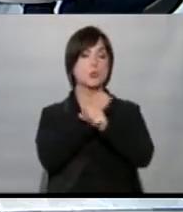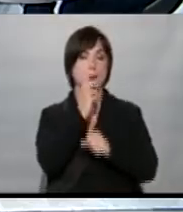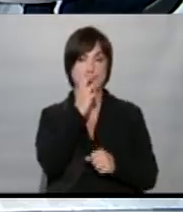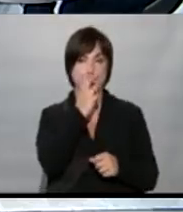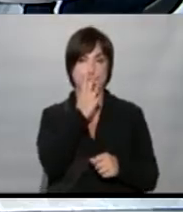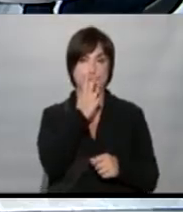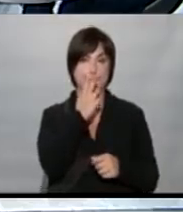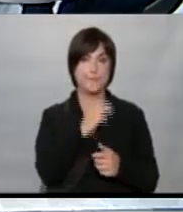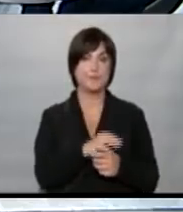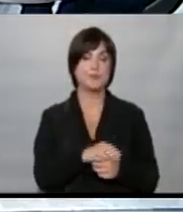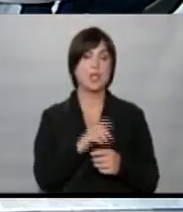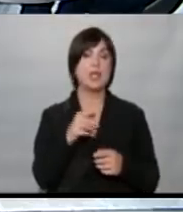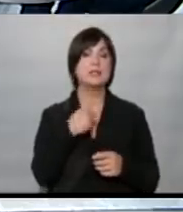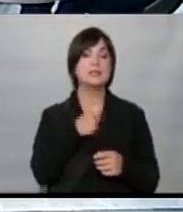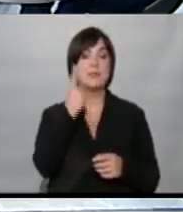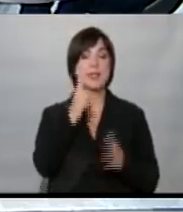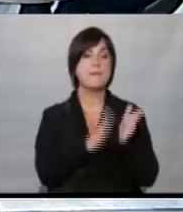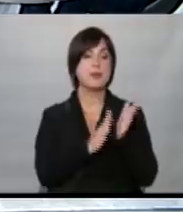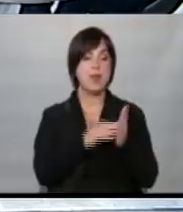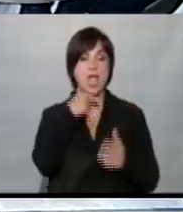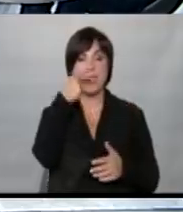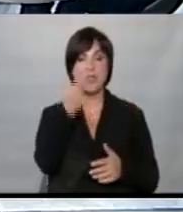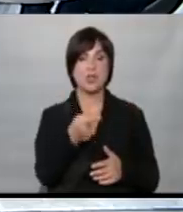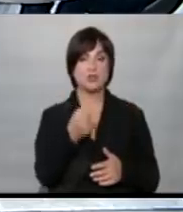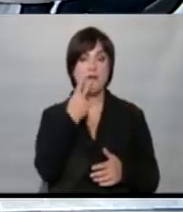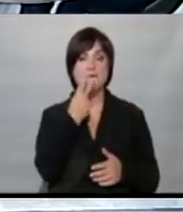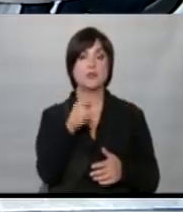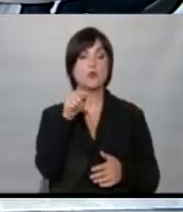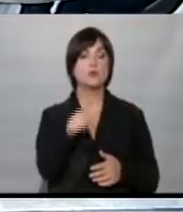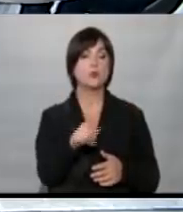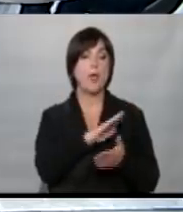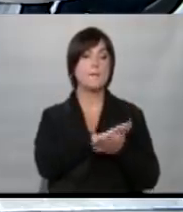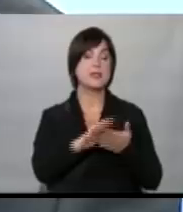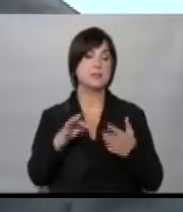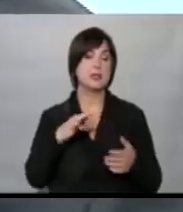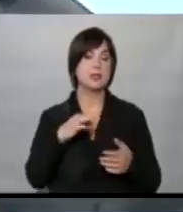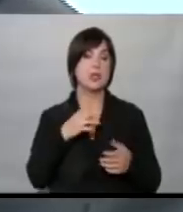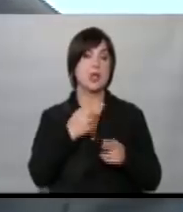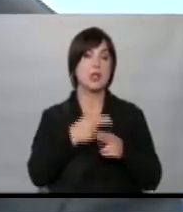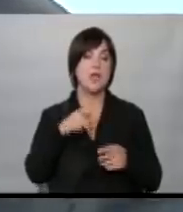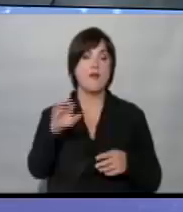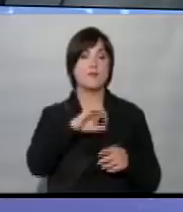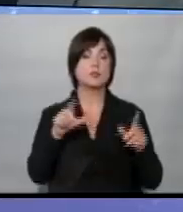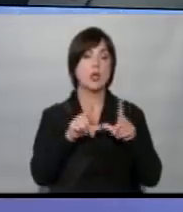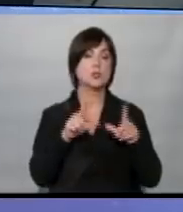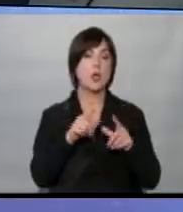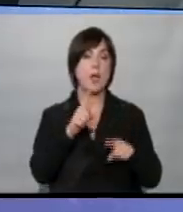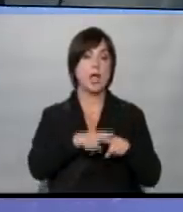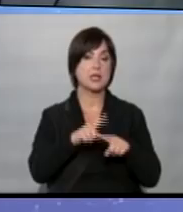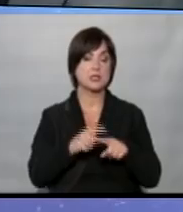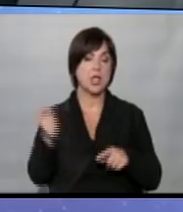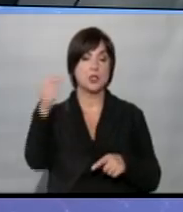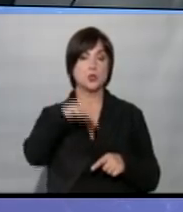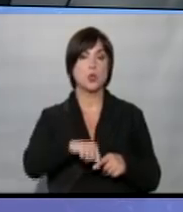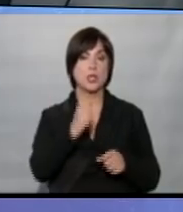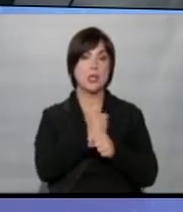бојкотирање. Деконструктивна, само еден пример ќе ви кажам дека видов јас тука бесплатно лечење во Европската унија. Па Грција доаѓа